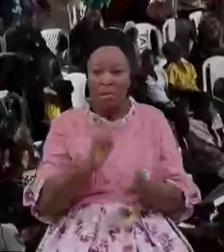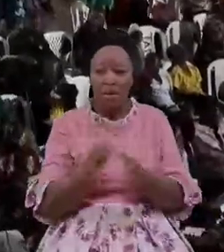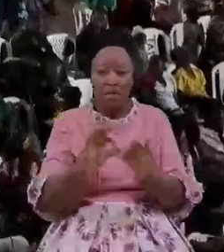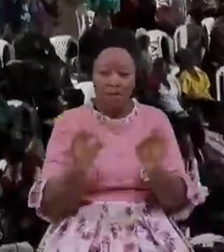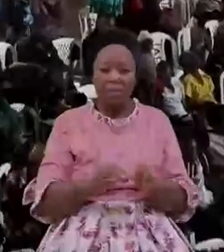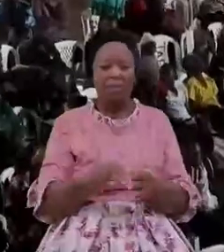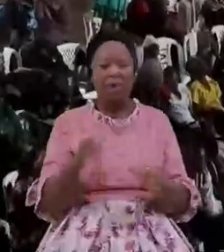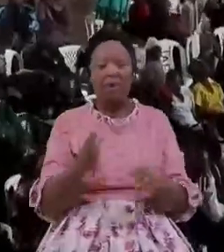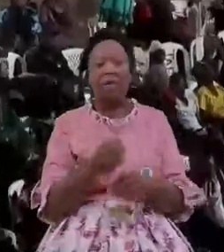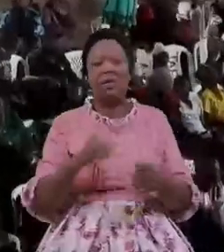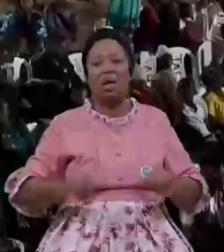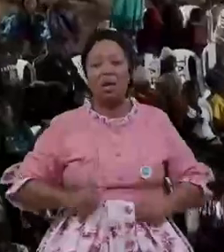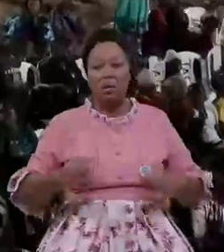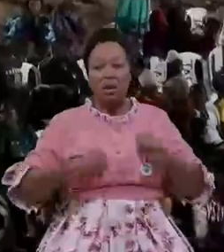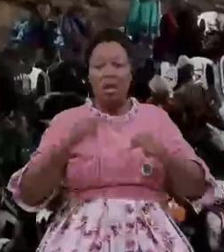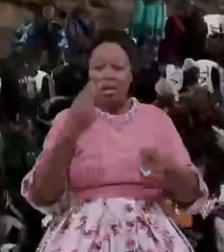convertis